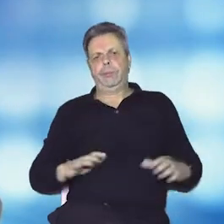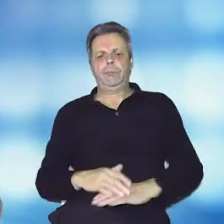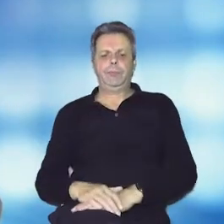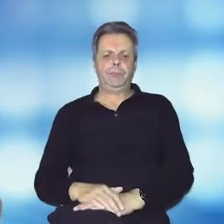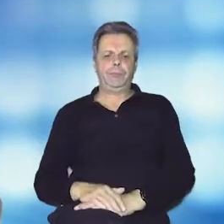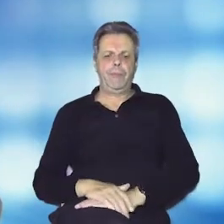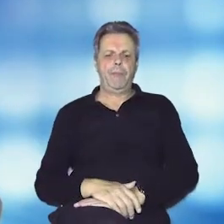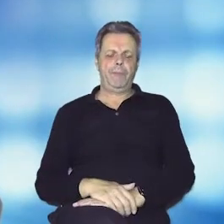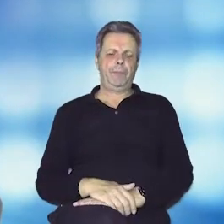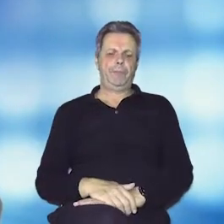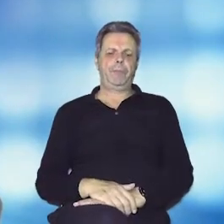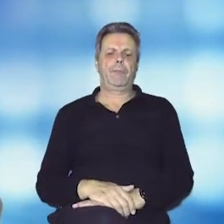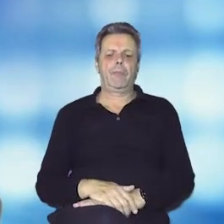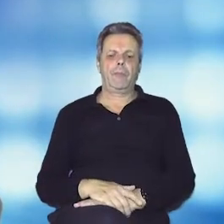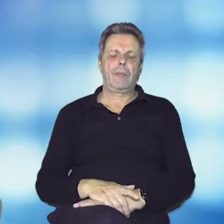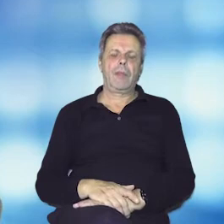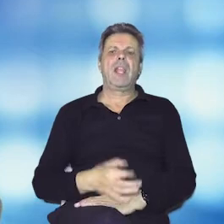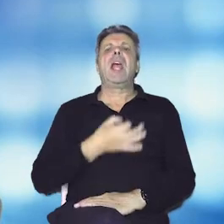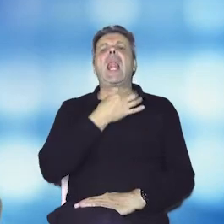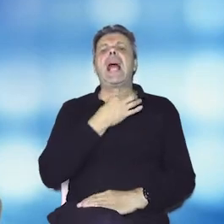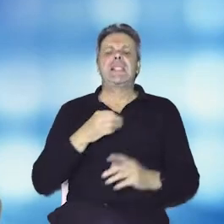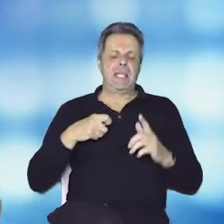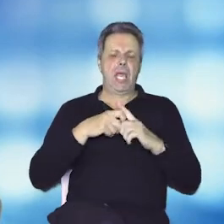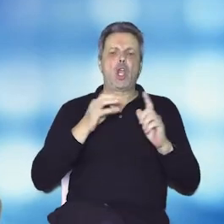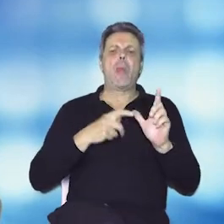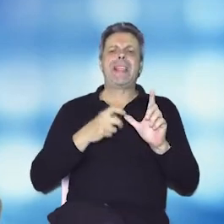I onda je tu glas koncila.